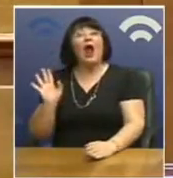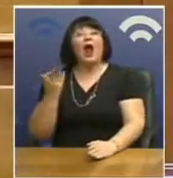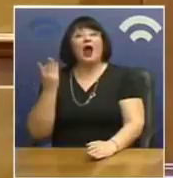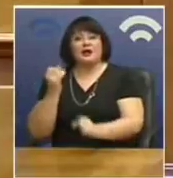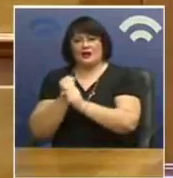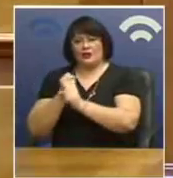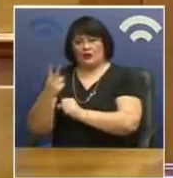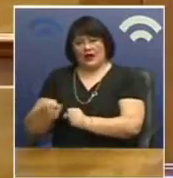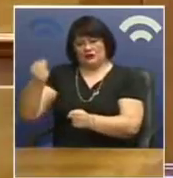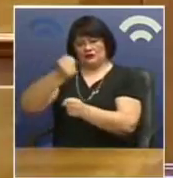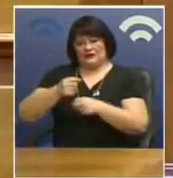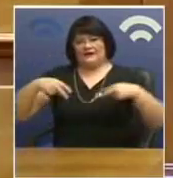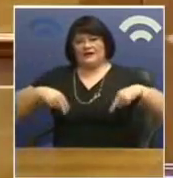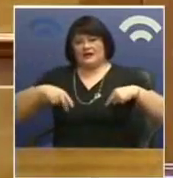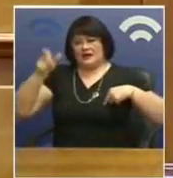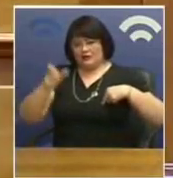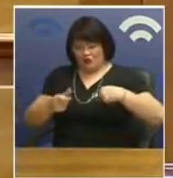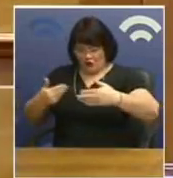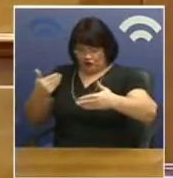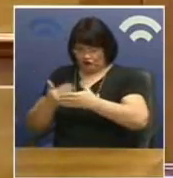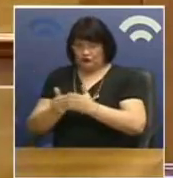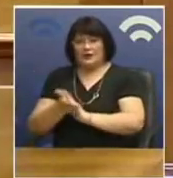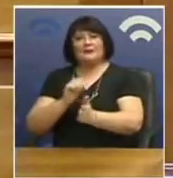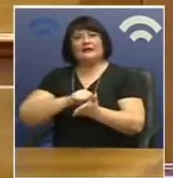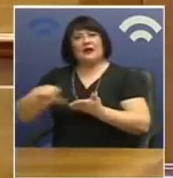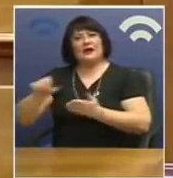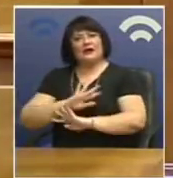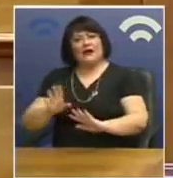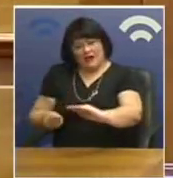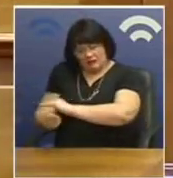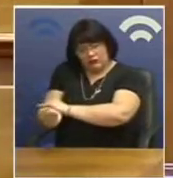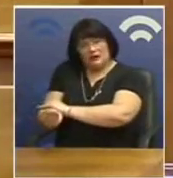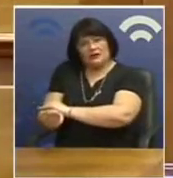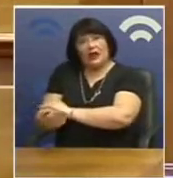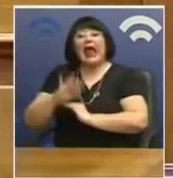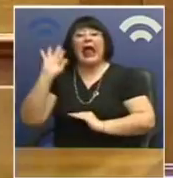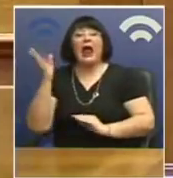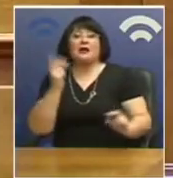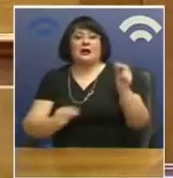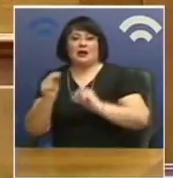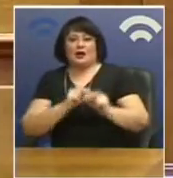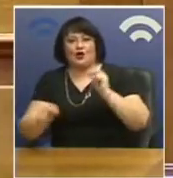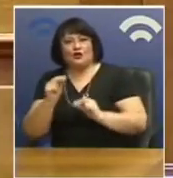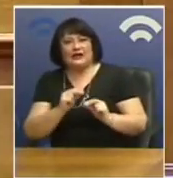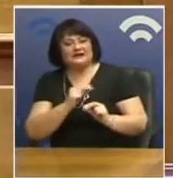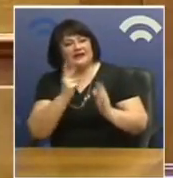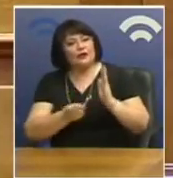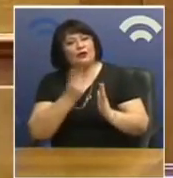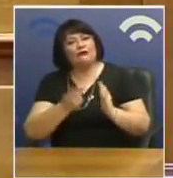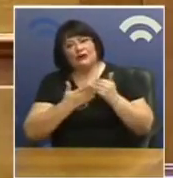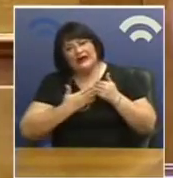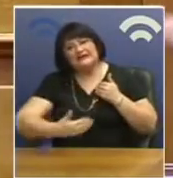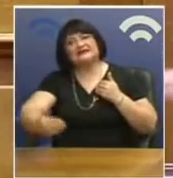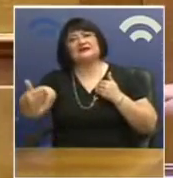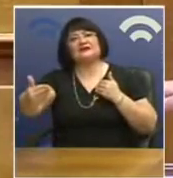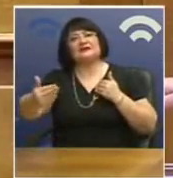χρονική, το στενό αυτό χρονικό όριο το οποίο προβλέπει το άρθρο 86, ή αν γίνουν εκλογές και έχουμε δύο συνεχόμενες κοινοβουλευτικές